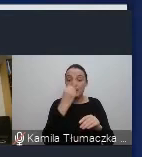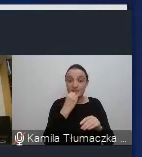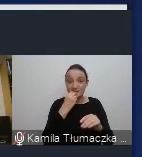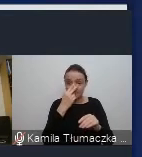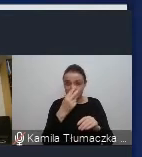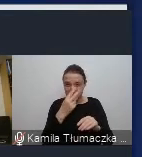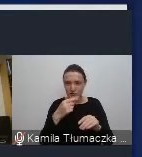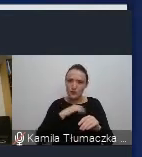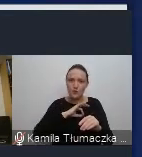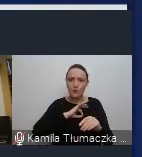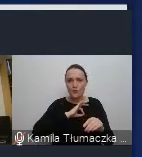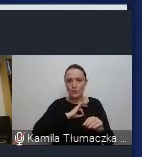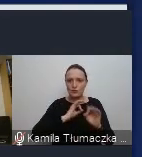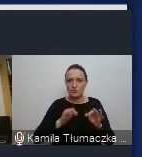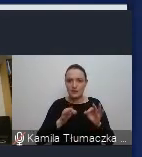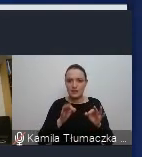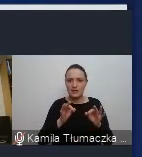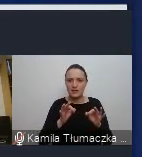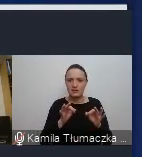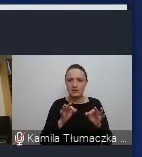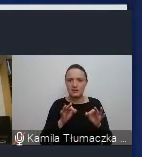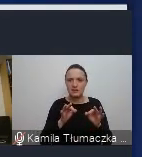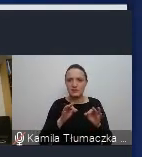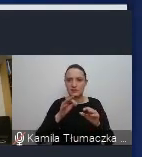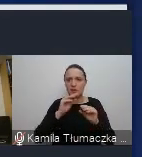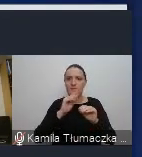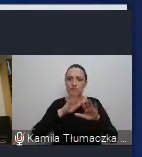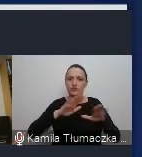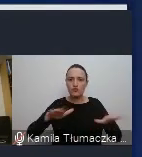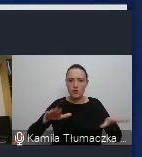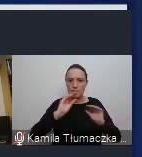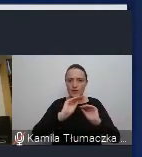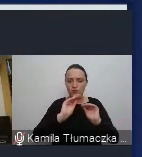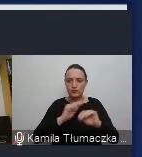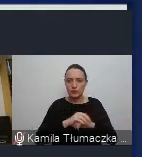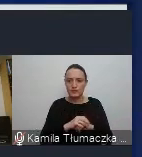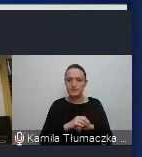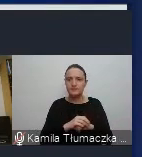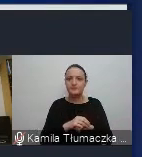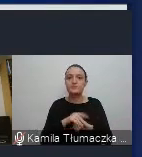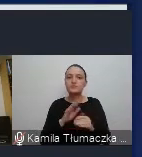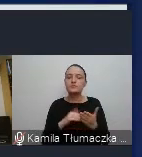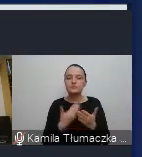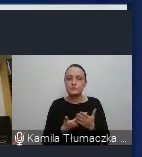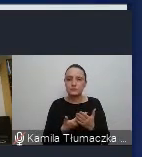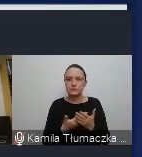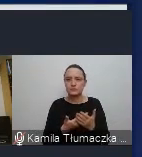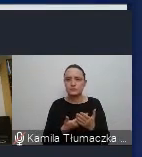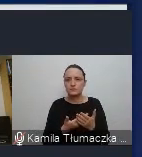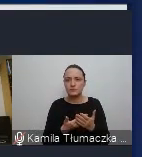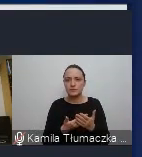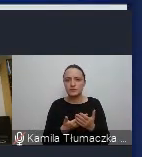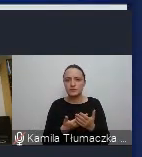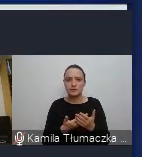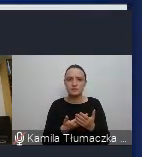z mojego obecnego zdalnego nauczania w przedszkolu. Na przykład tutaj